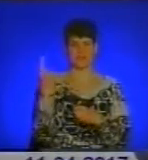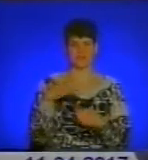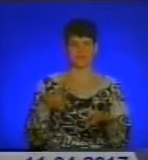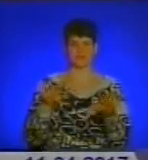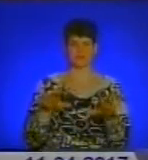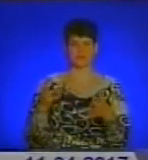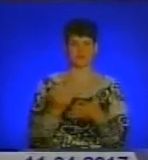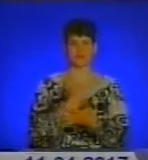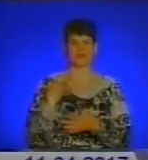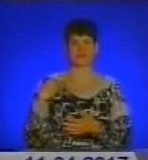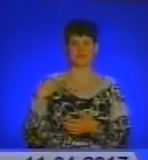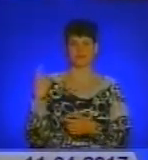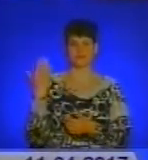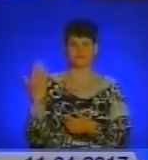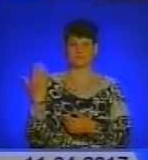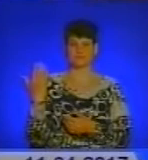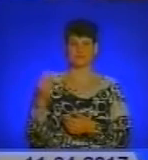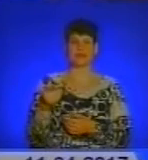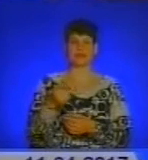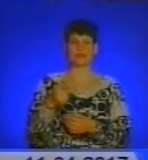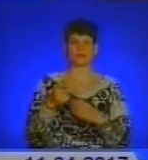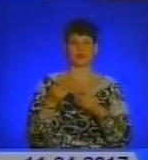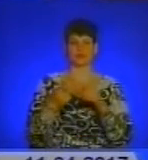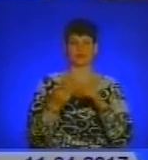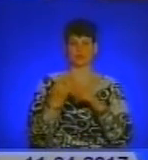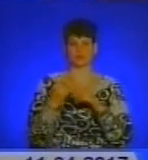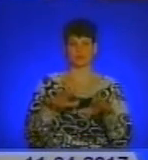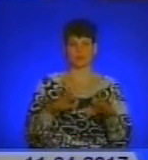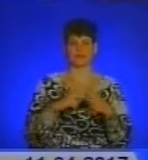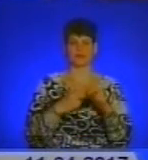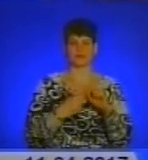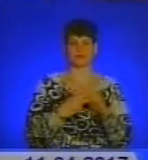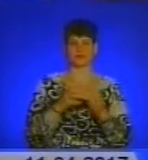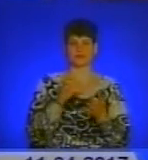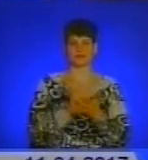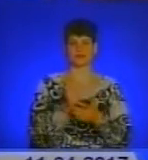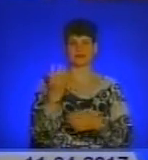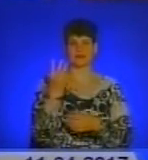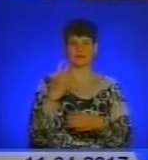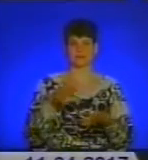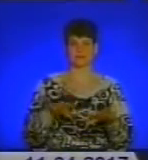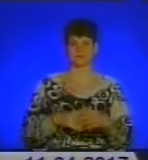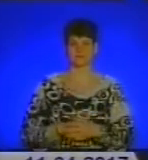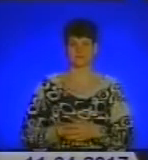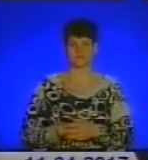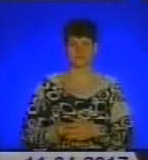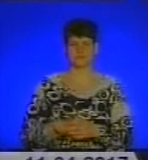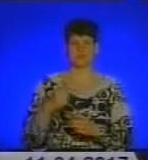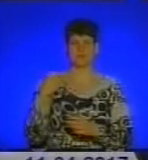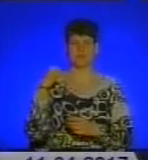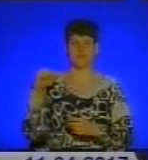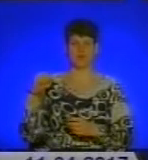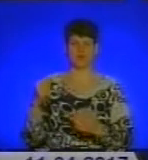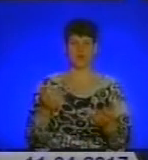місце здобули львів'яни. Тернополяни були другими, а івано-франківці зайняли 3-ю позицію. Переможці